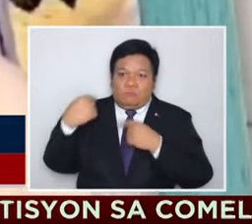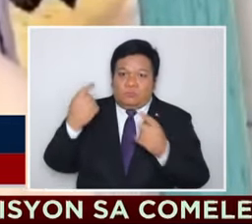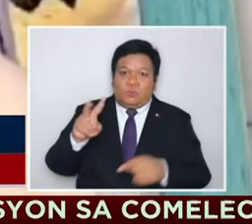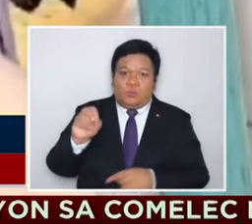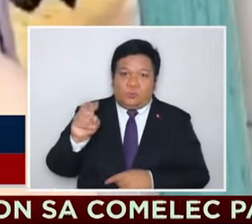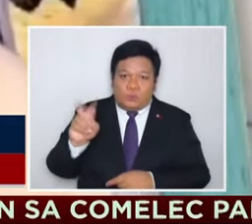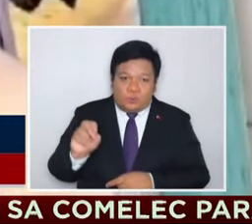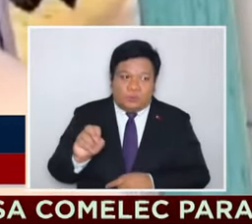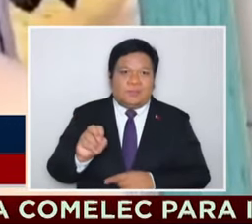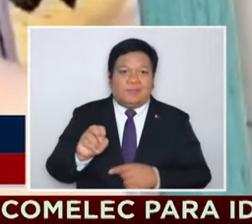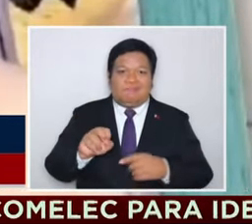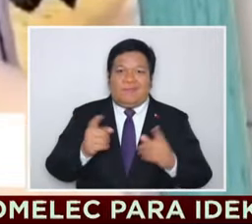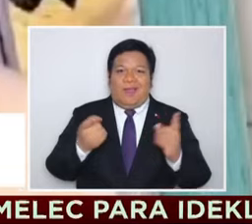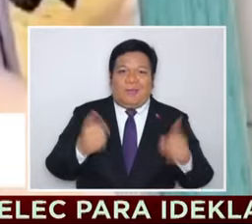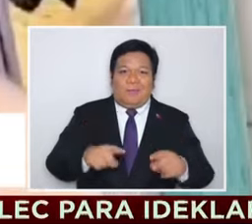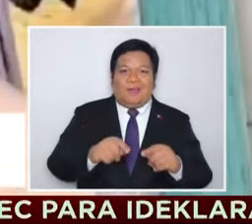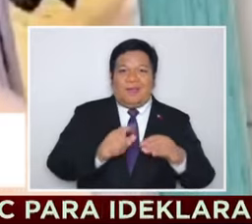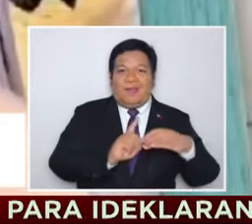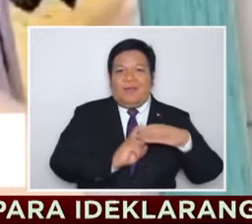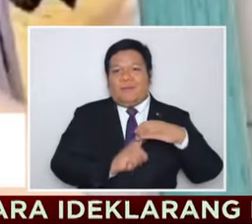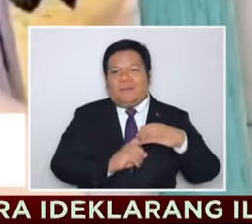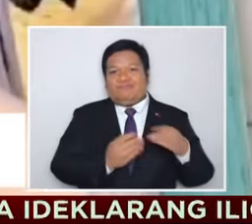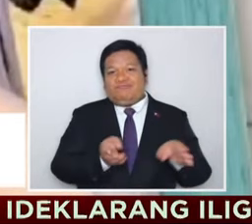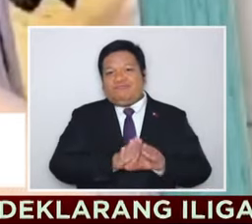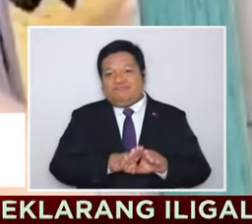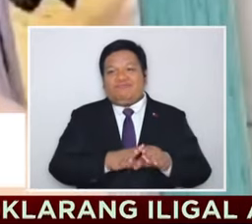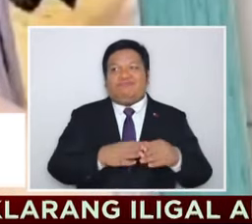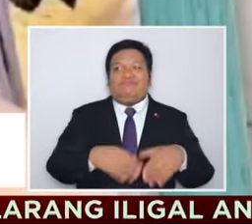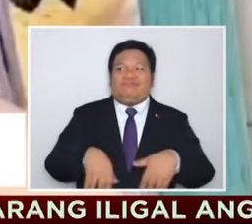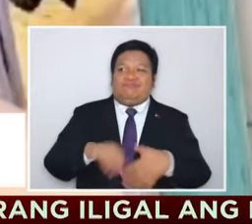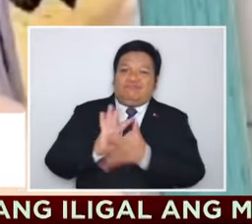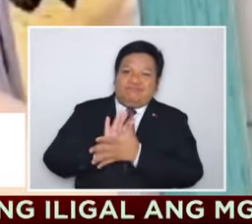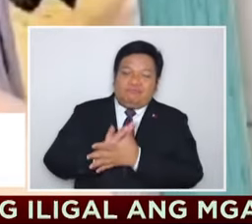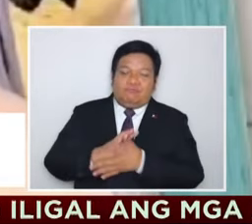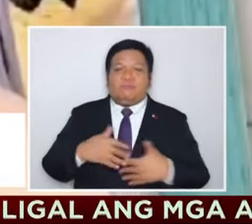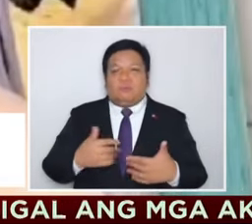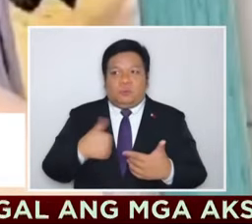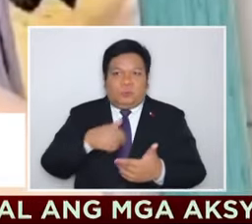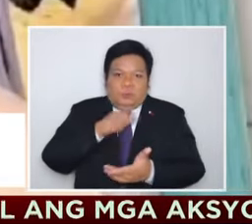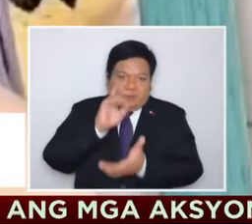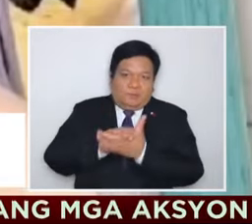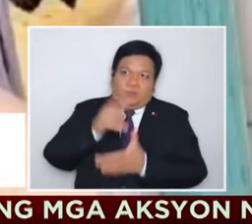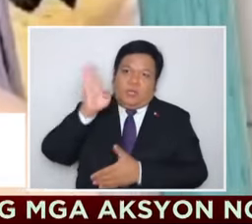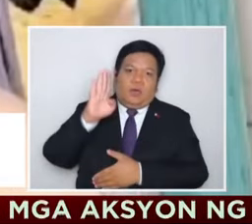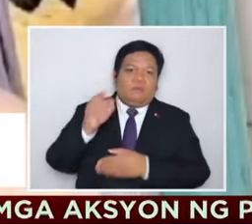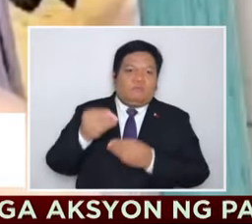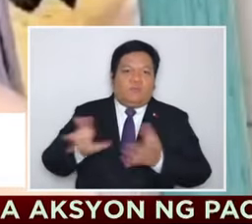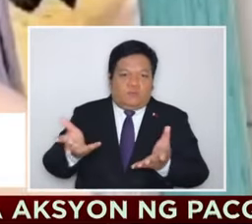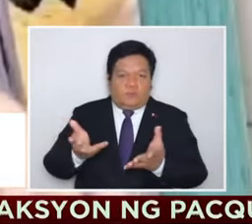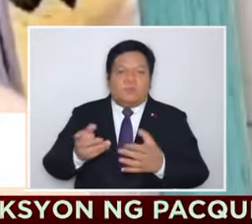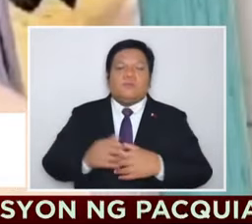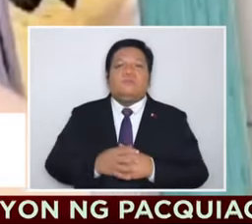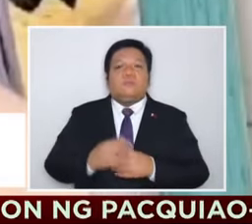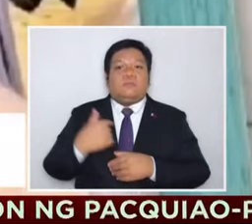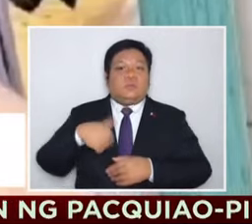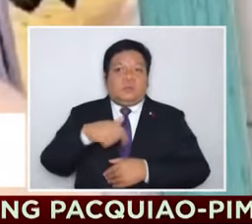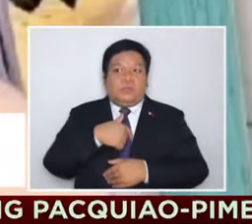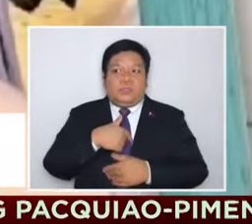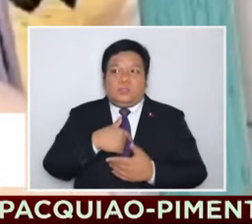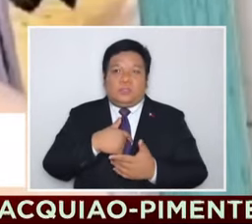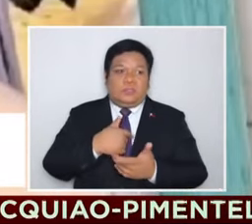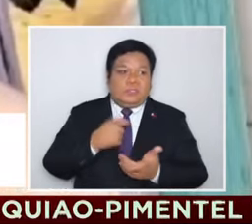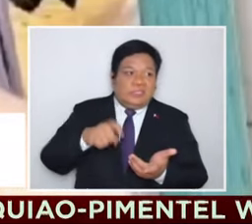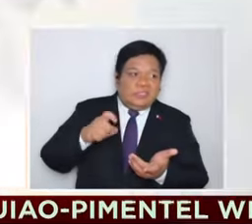ABS, pandemic, we believe kasi na God is our provider. And we will never lack kapag kay God